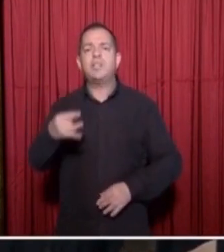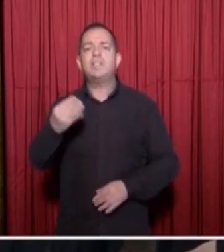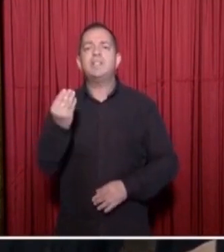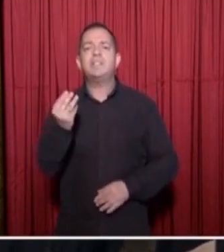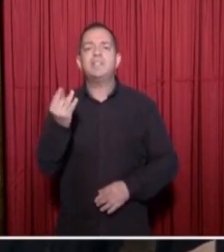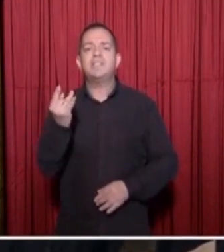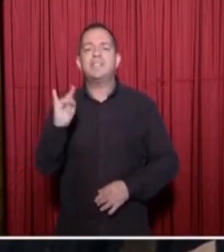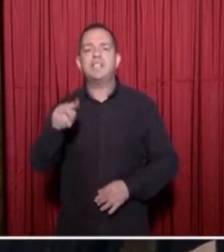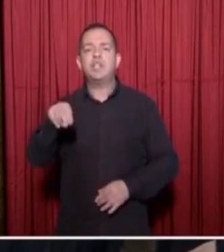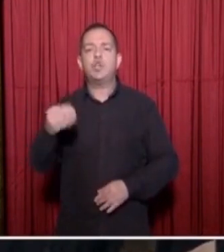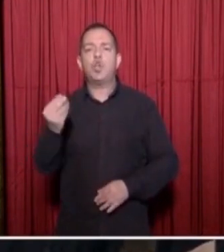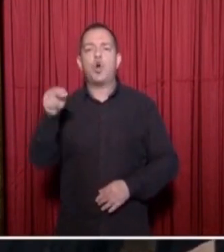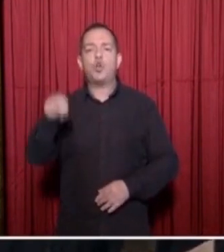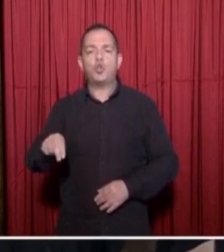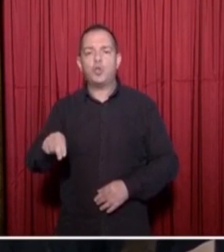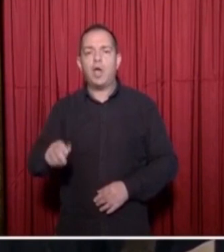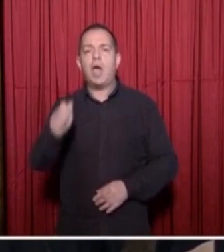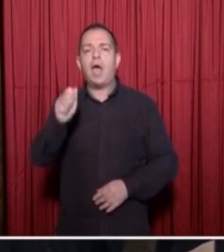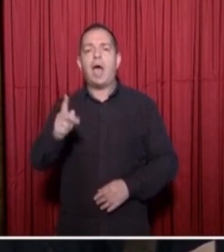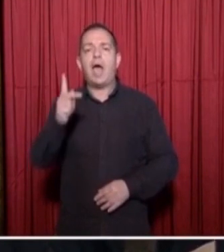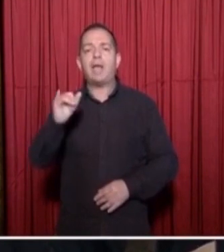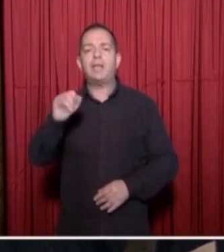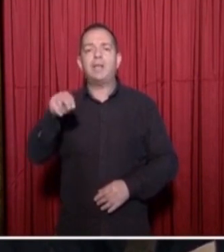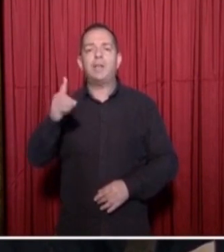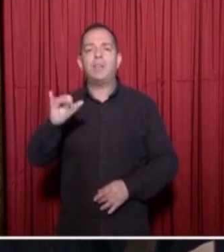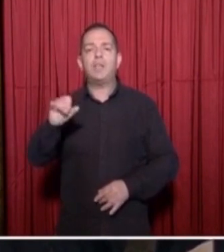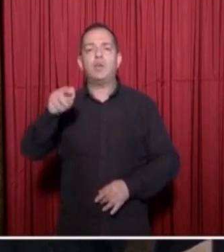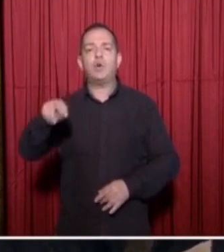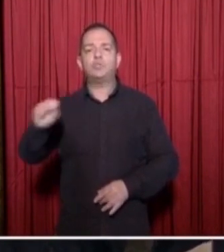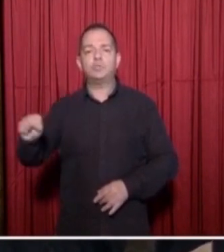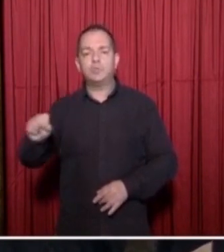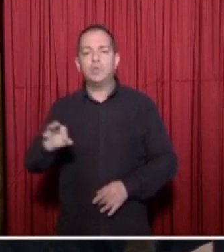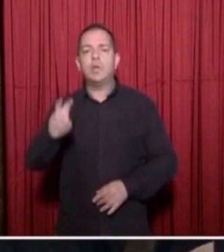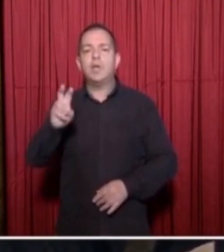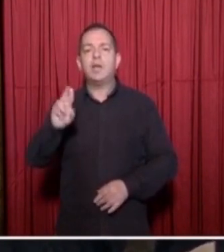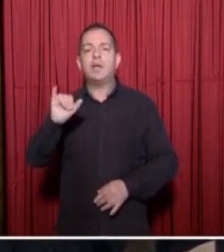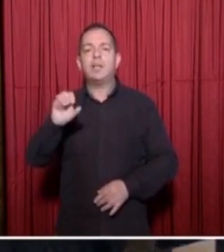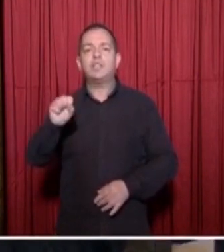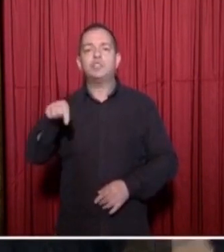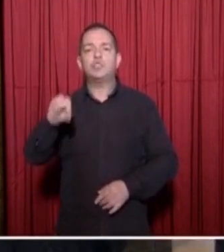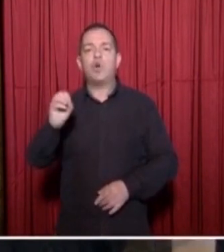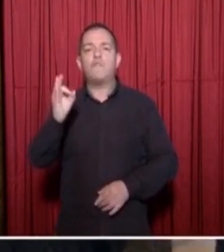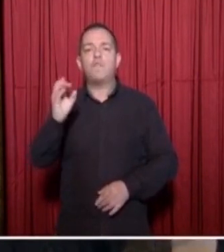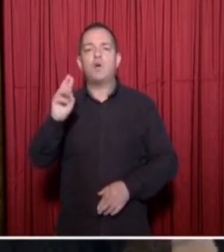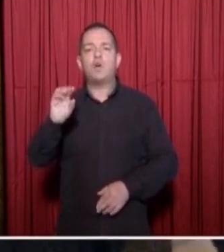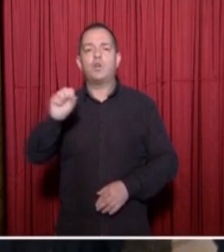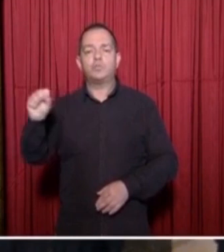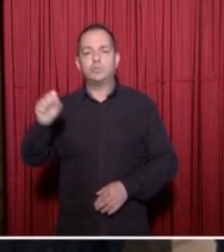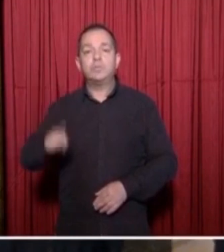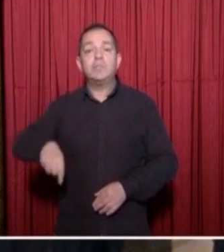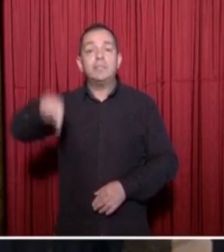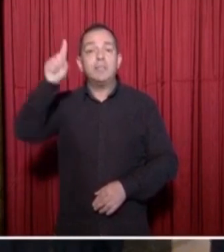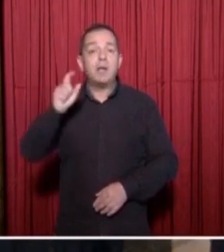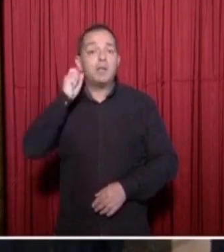Ζήνωνος, Ακινδύνου και Σαρίου, Σεβυριανού, Χριστοφόρου, Θεωνά και Αντωνίνου. Τη αυτή